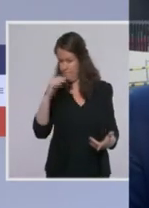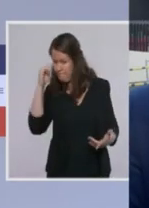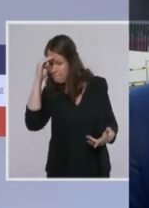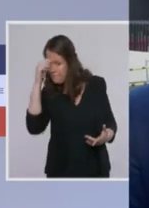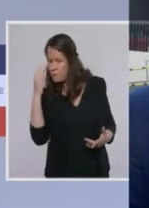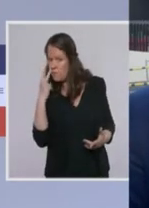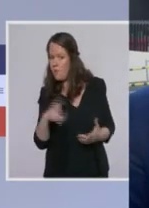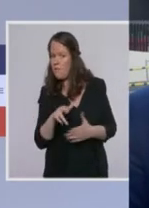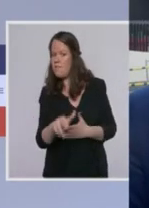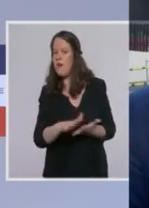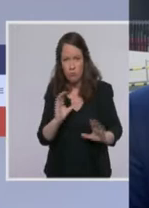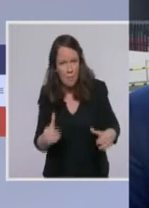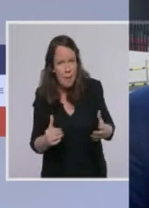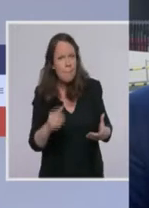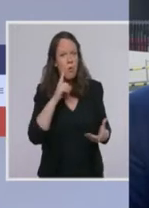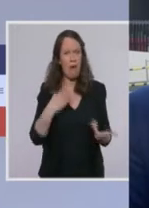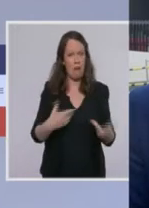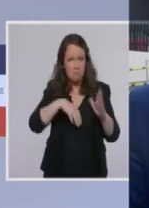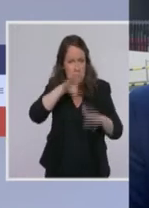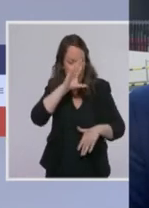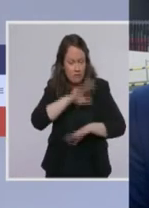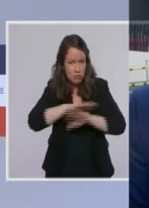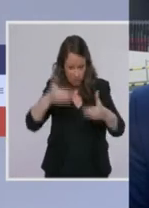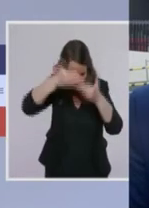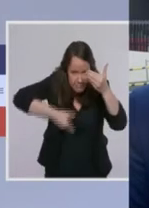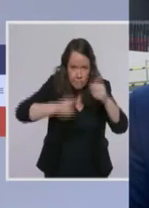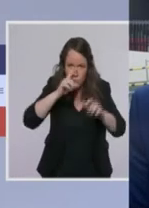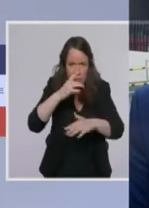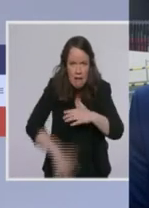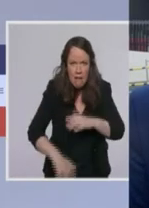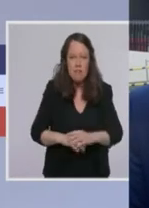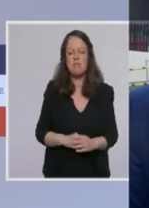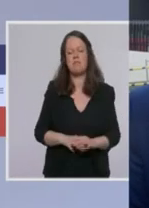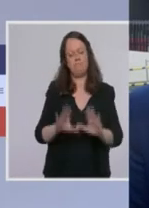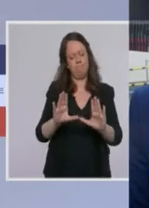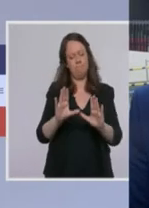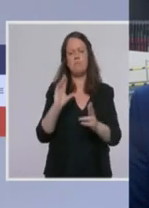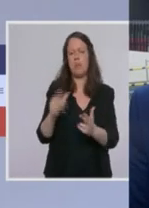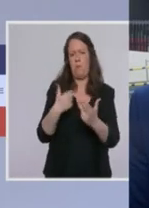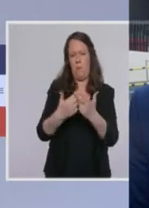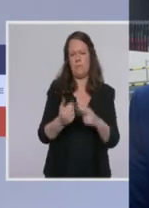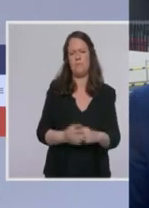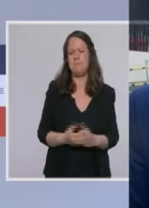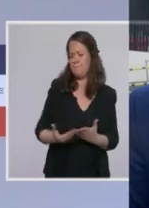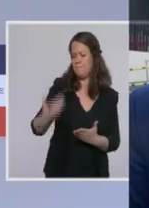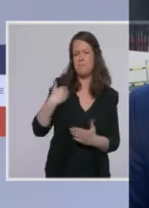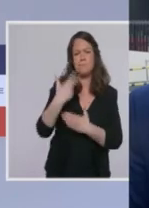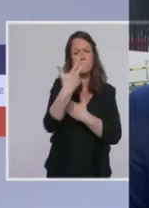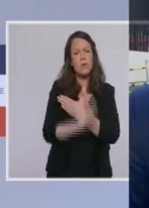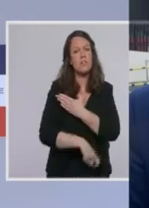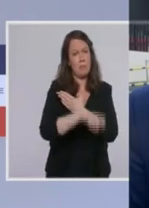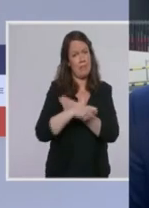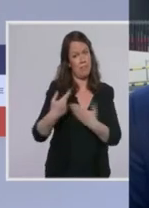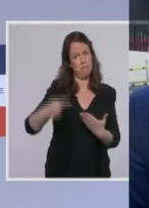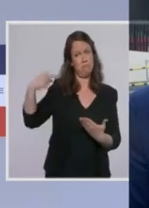حتى داخل الكنائس وعدم استقبال الضيوف والأقارب في هذه المناسبة في